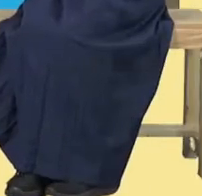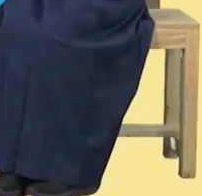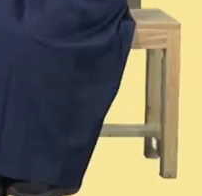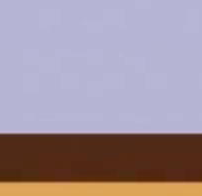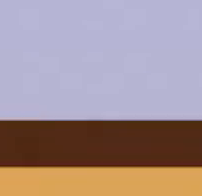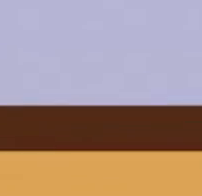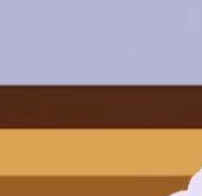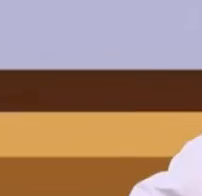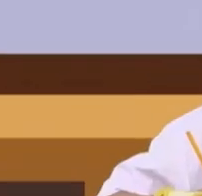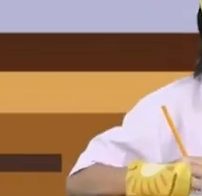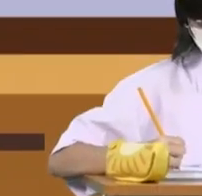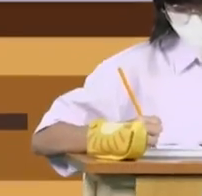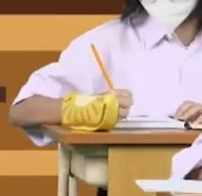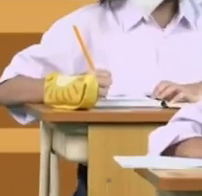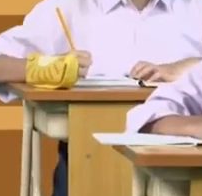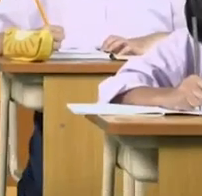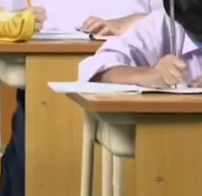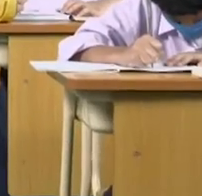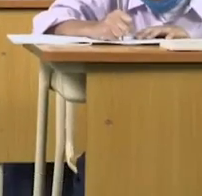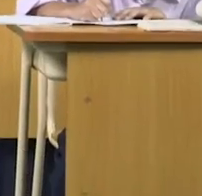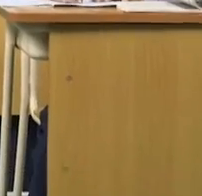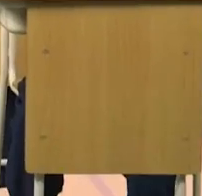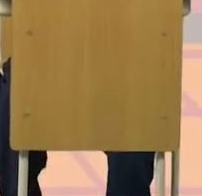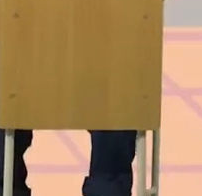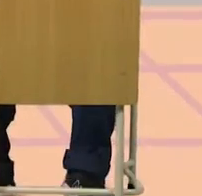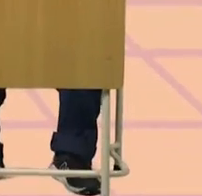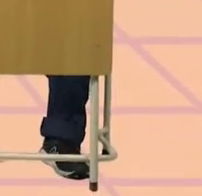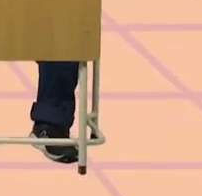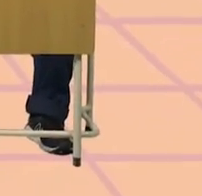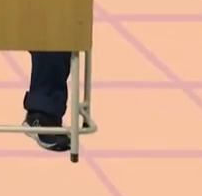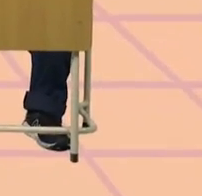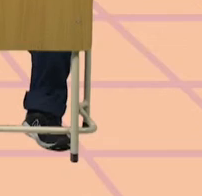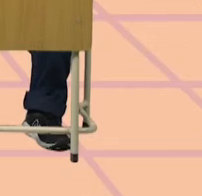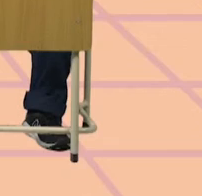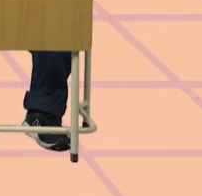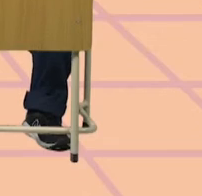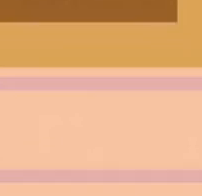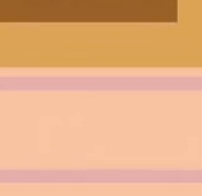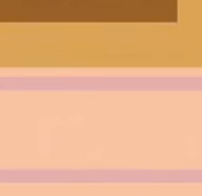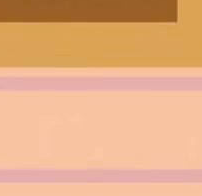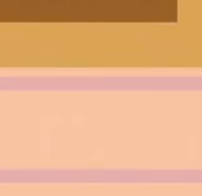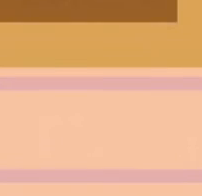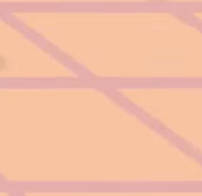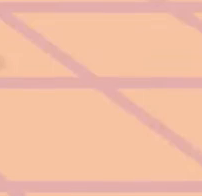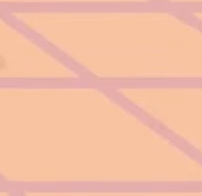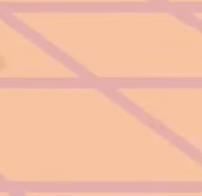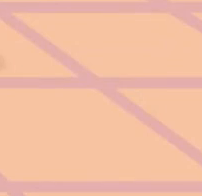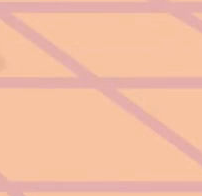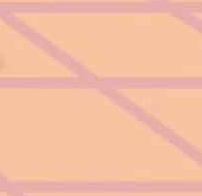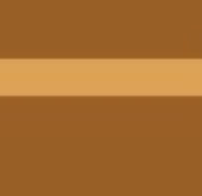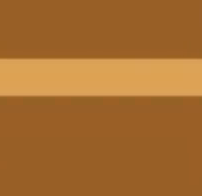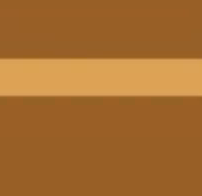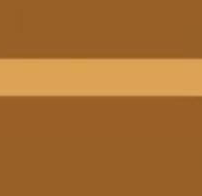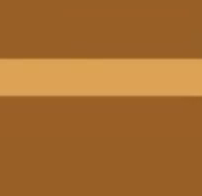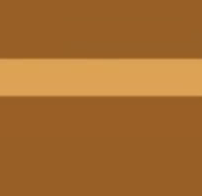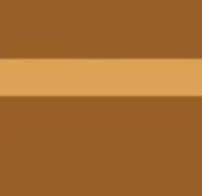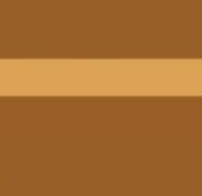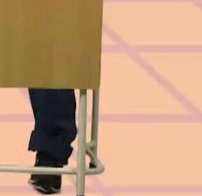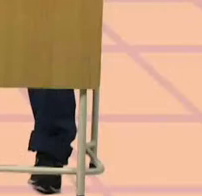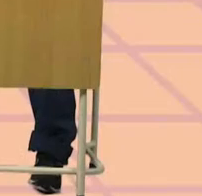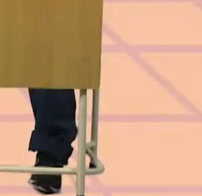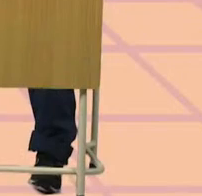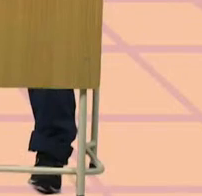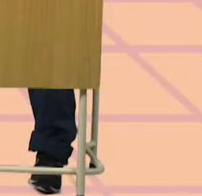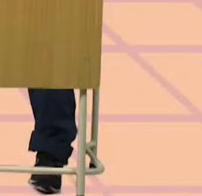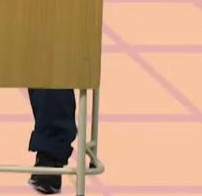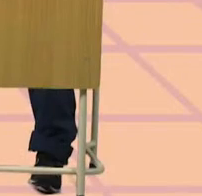yang berlaku. Pastikan anak Anda aman dan mendapatkan dukungan untuk belajar secara optimal. Kembali ke sekolah dengan aman